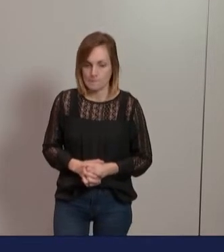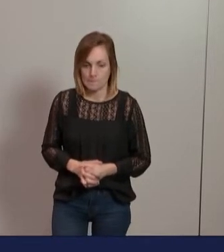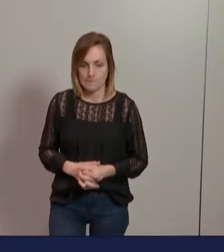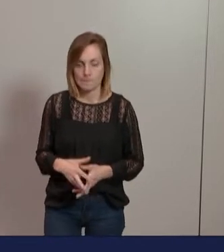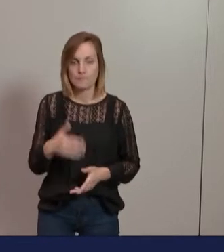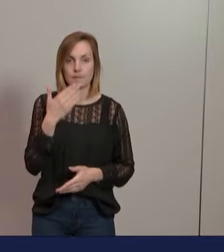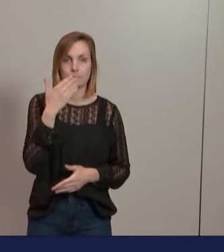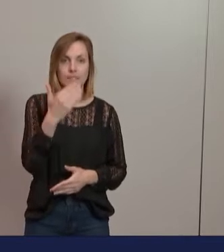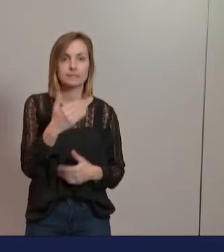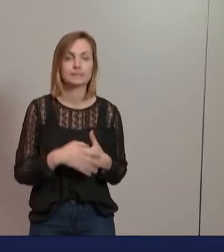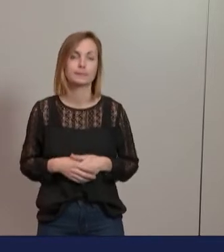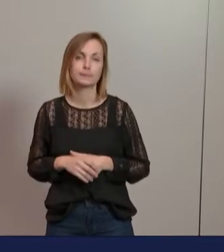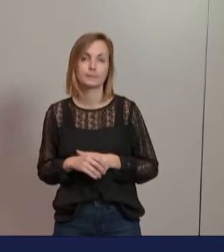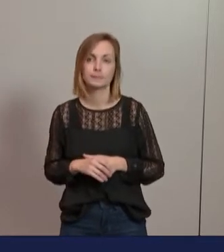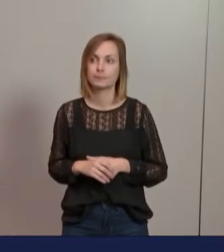Merci.